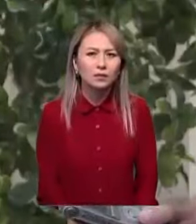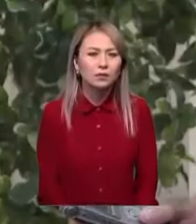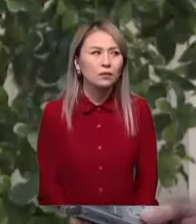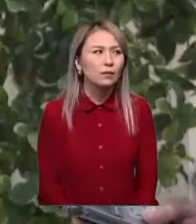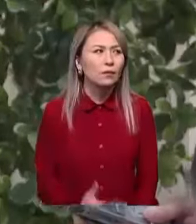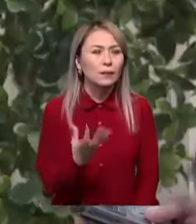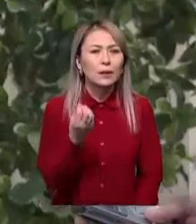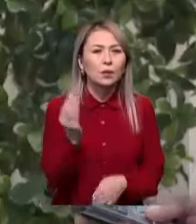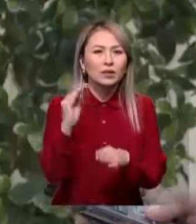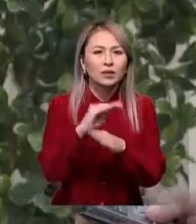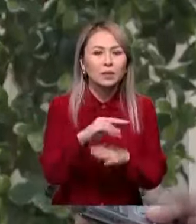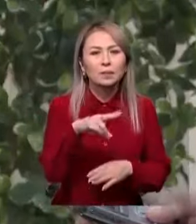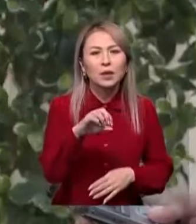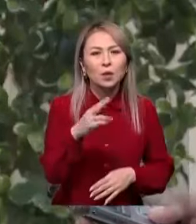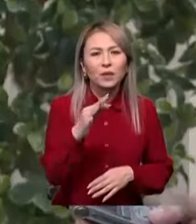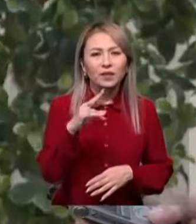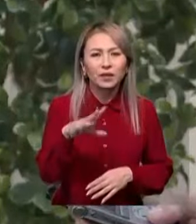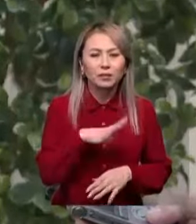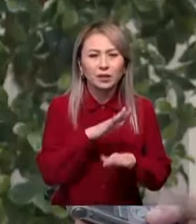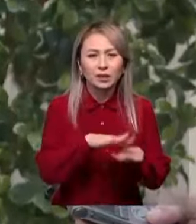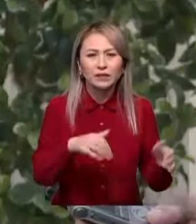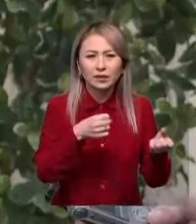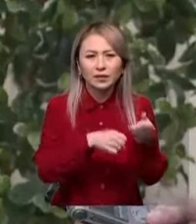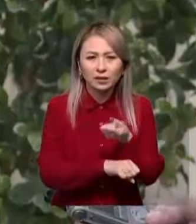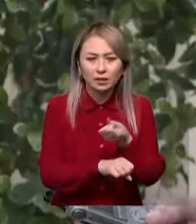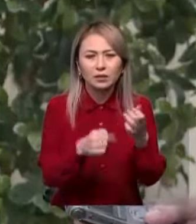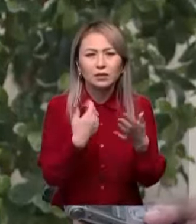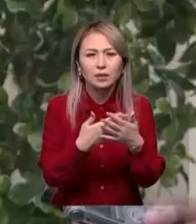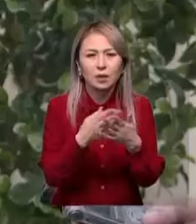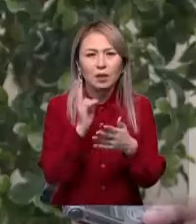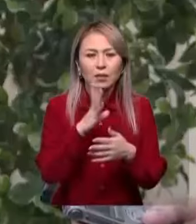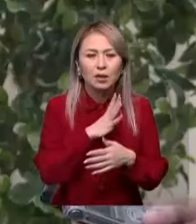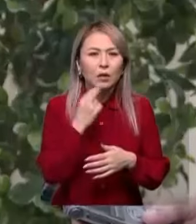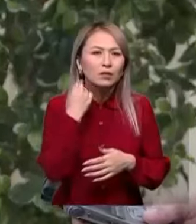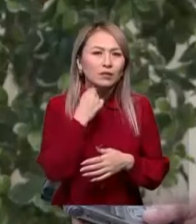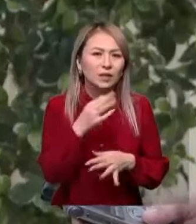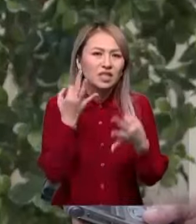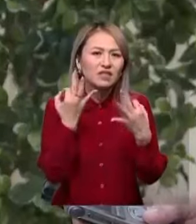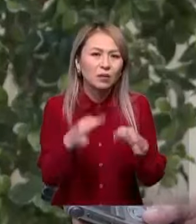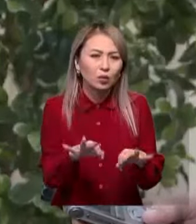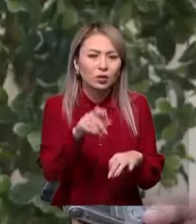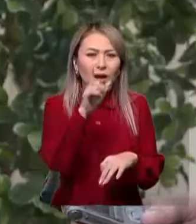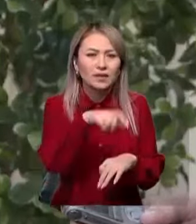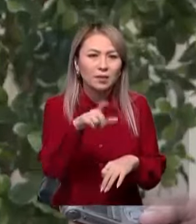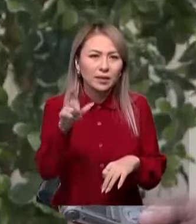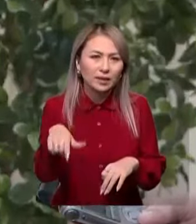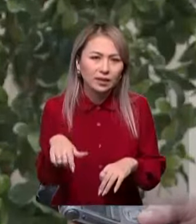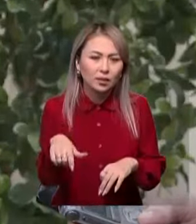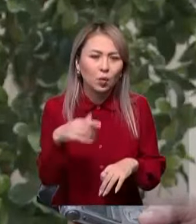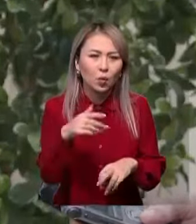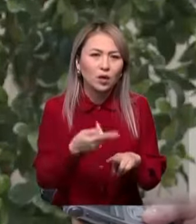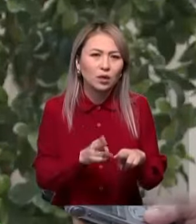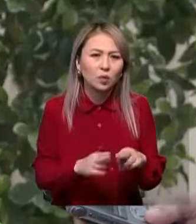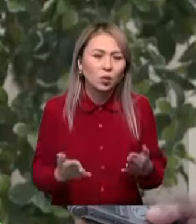Сонымен қатар, педофилия мен бүгінгі таңда жазасын өтеп шыққан, өкінішке орай бостандыққа шыққан азаматтарды